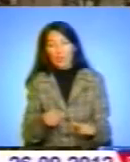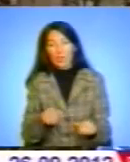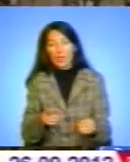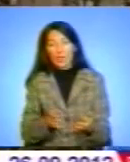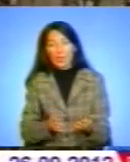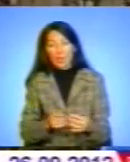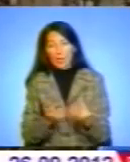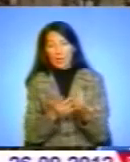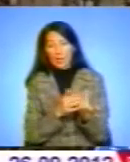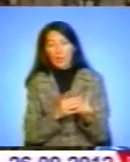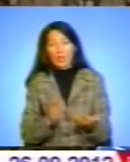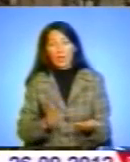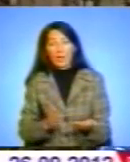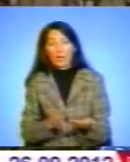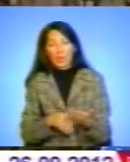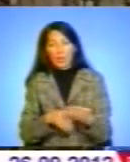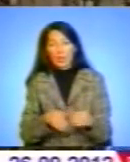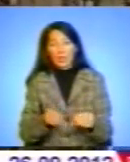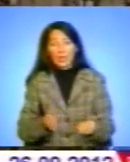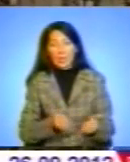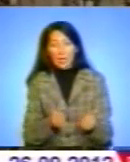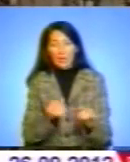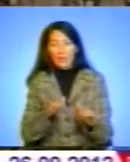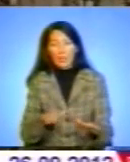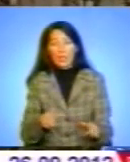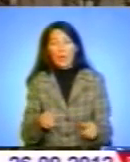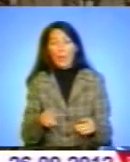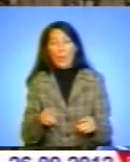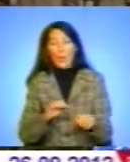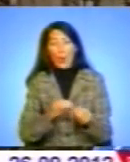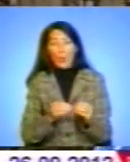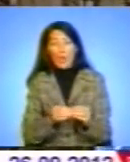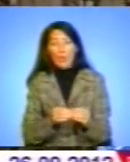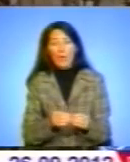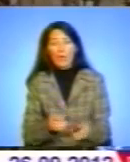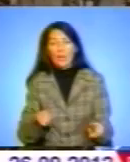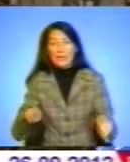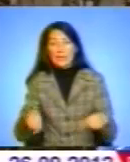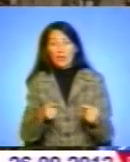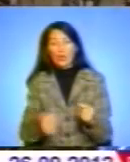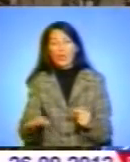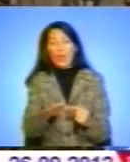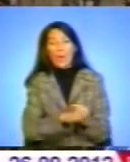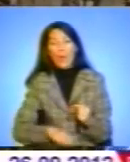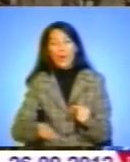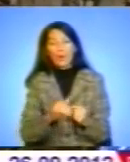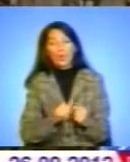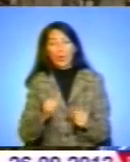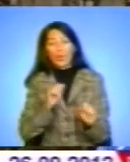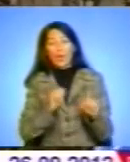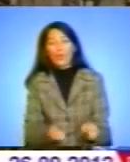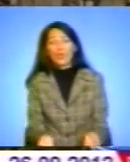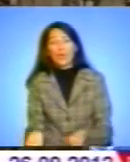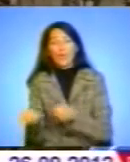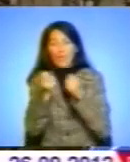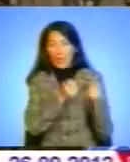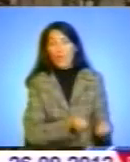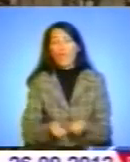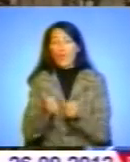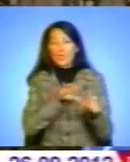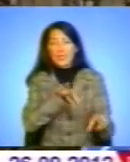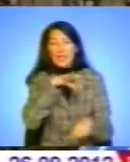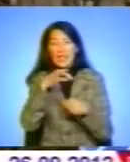це створювати полігони, куди можна вивозити таке опале листя, тому що спалювати однозначно не можна,